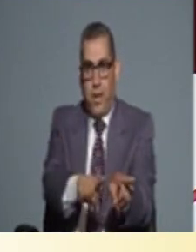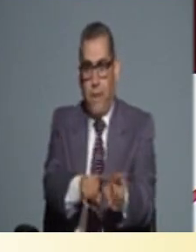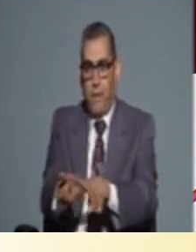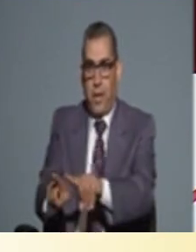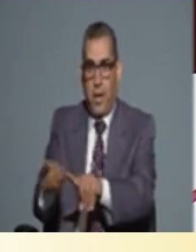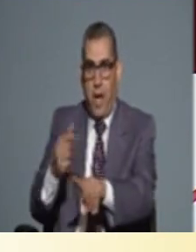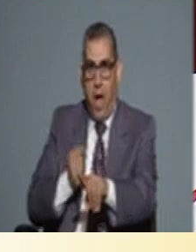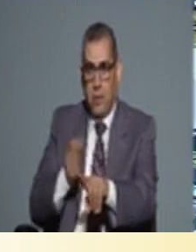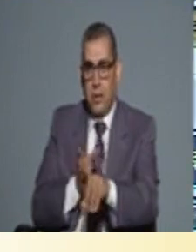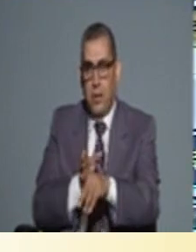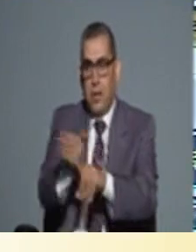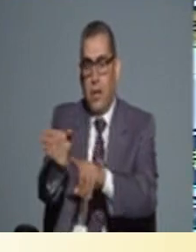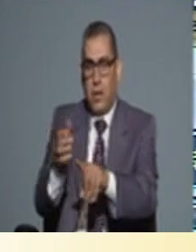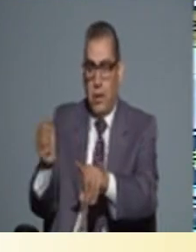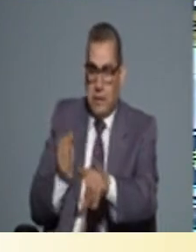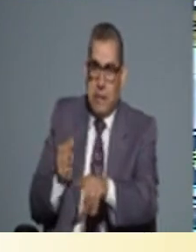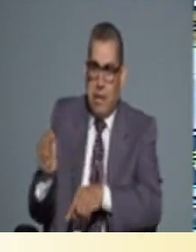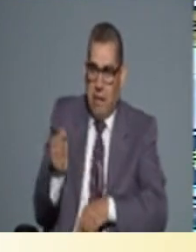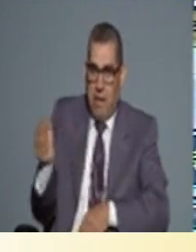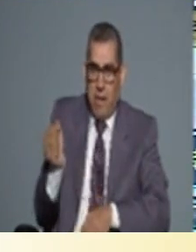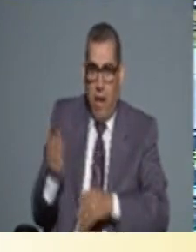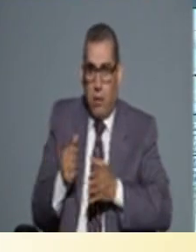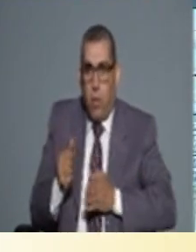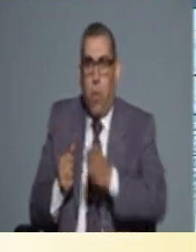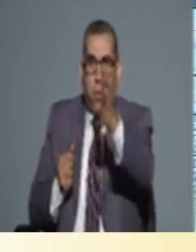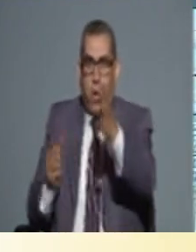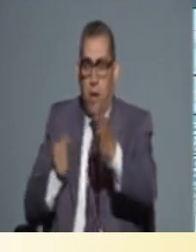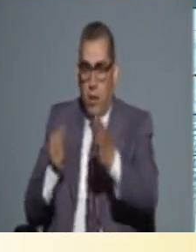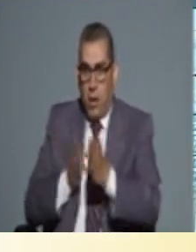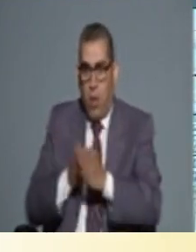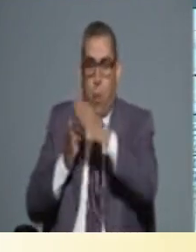اصبحت كلها تحكم الكتروني داخل ابراج المراقبه زي ما هو وضع على الشمال في 2023.